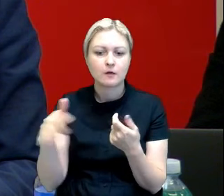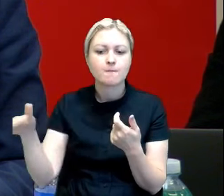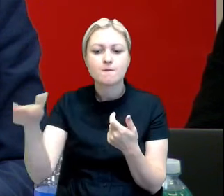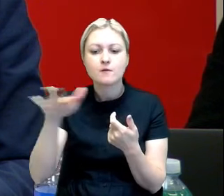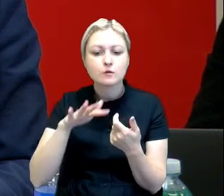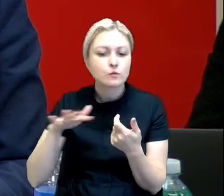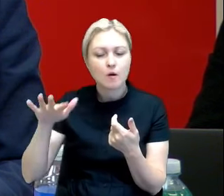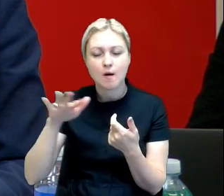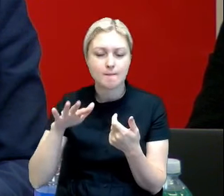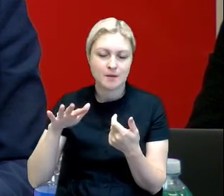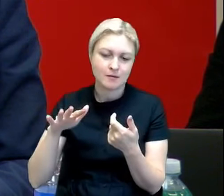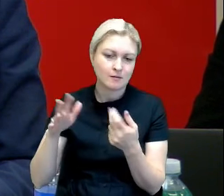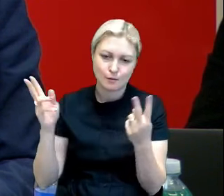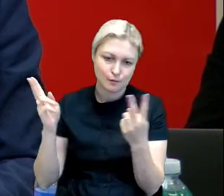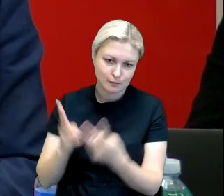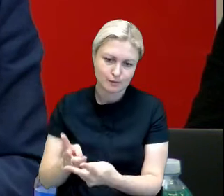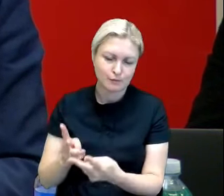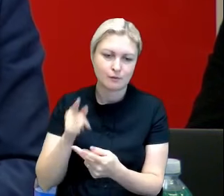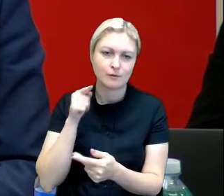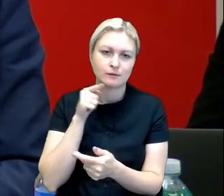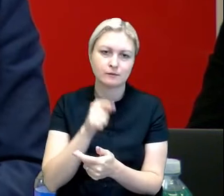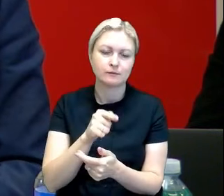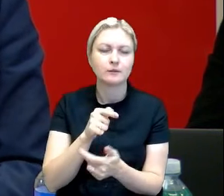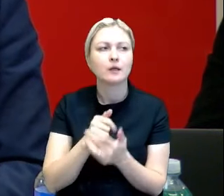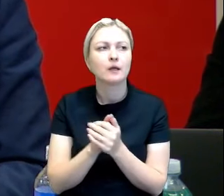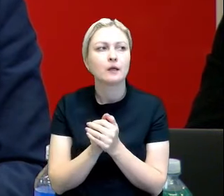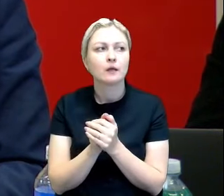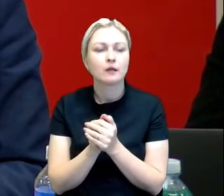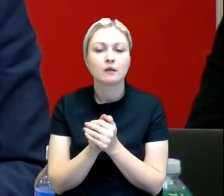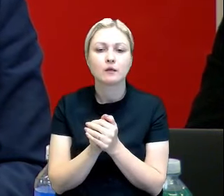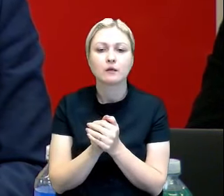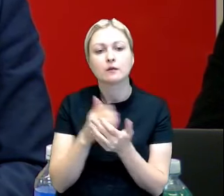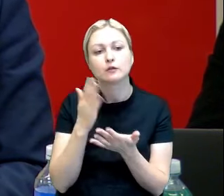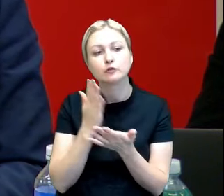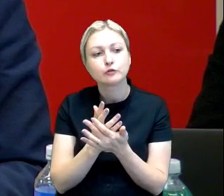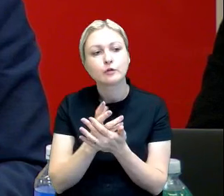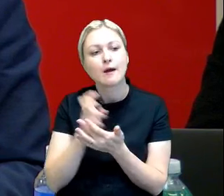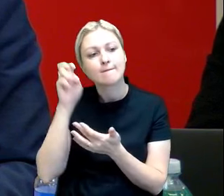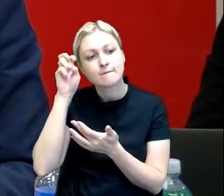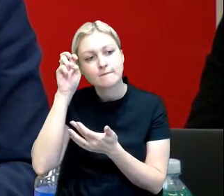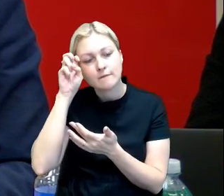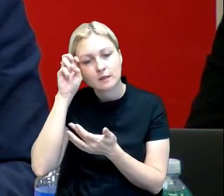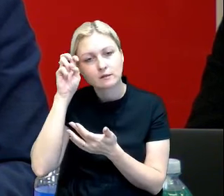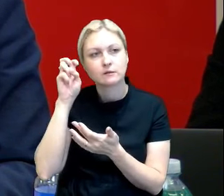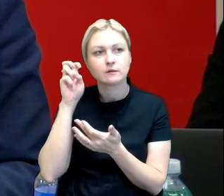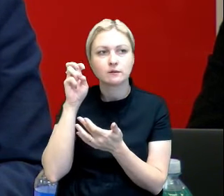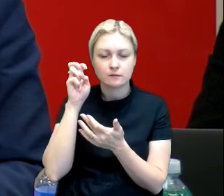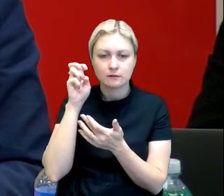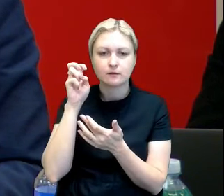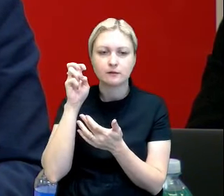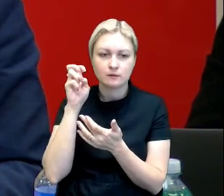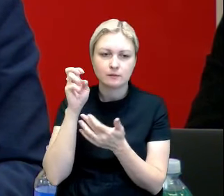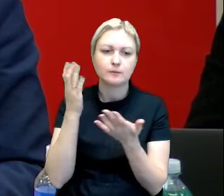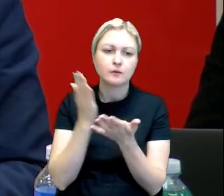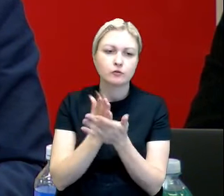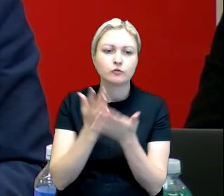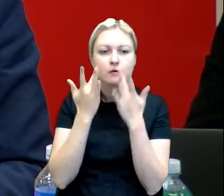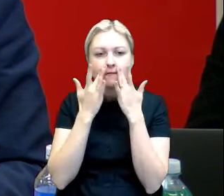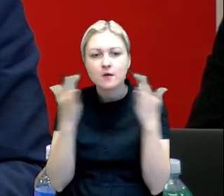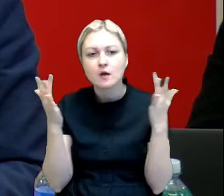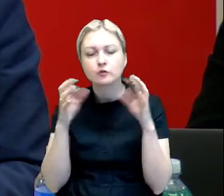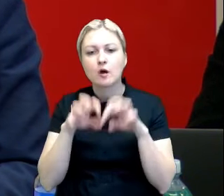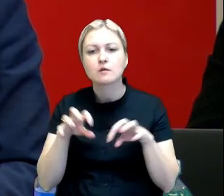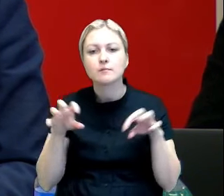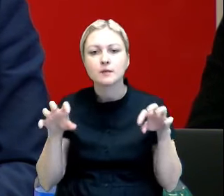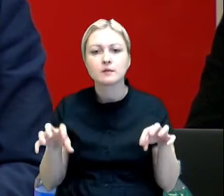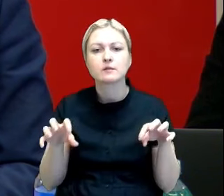ir dažnai taip nutinka kad savivaldos ar ar vyriausybės netgi lygmeniu nutinka tie negeri viešojo administravimo